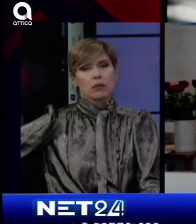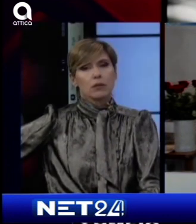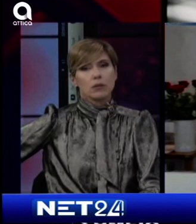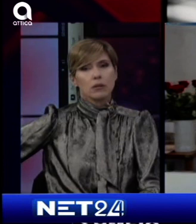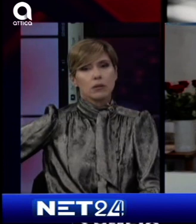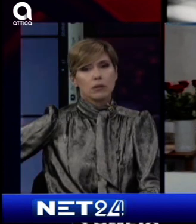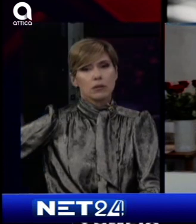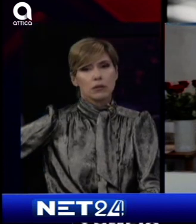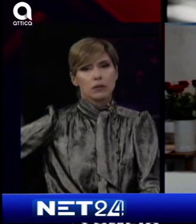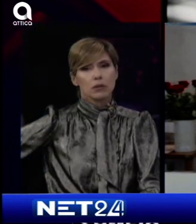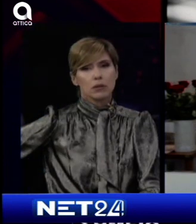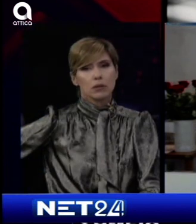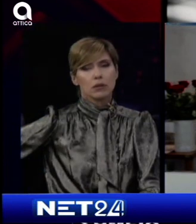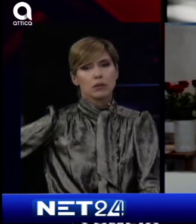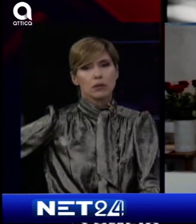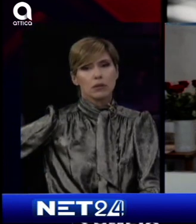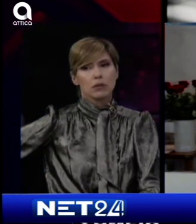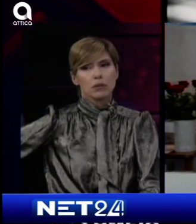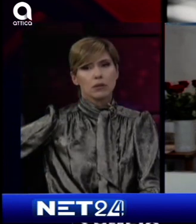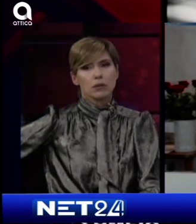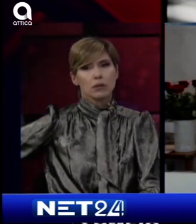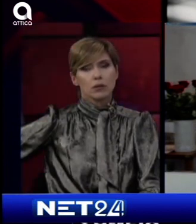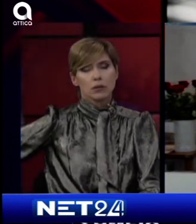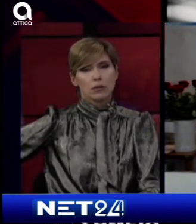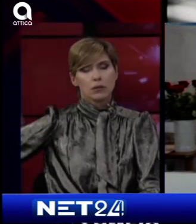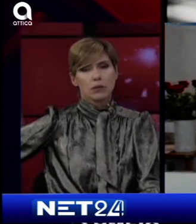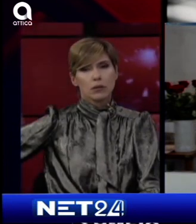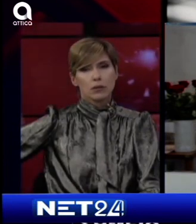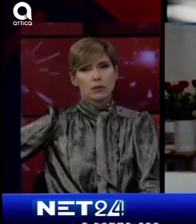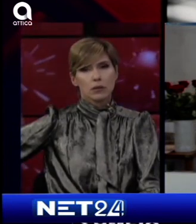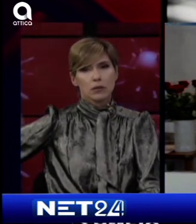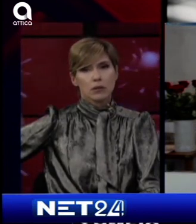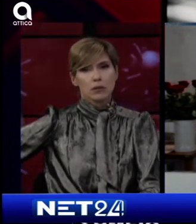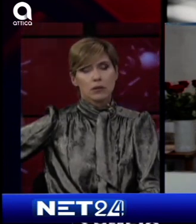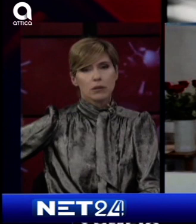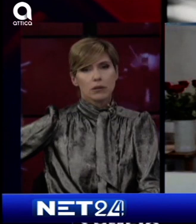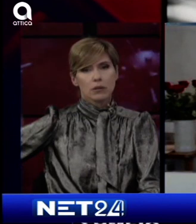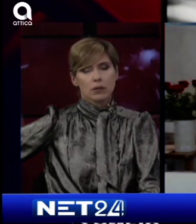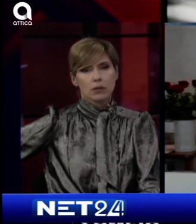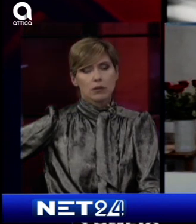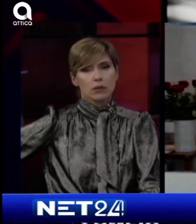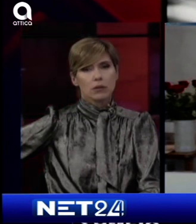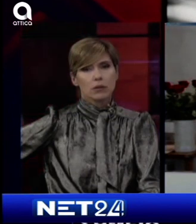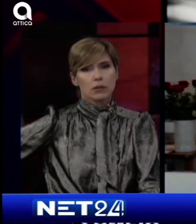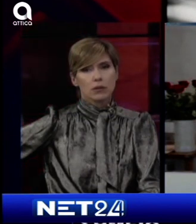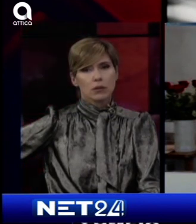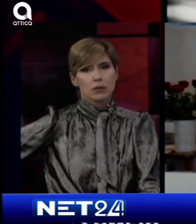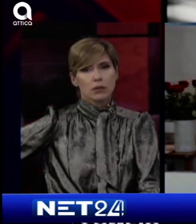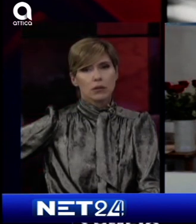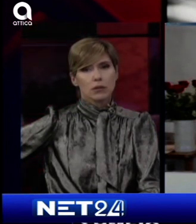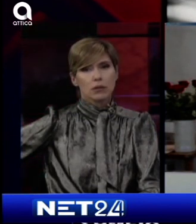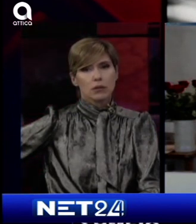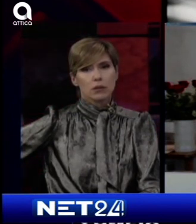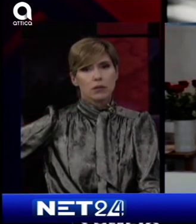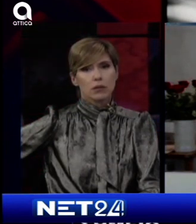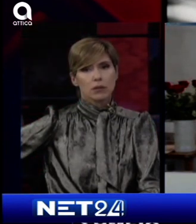καλοκαίρι, που στην πραγματικότητα δεν είχαμε κανονική οικονομία, είχαμε και εκεί σβηστές τις μισές μηχανές. Δεν θα αφήσουν